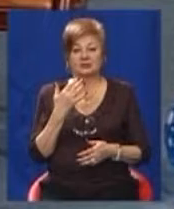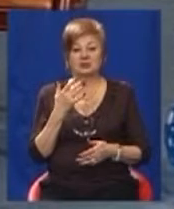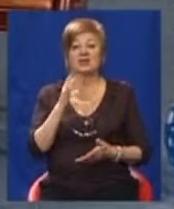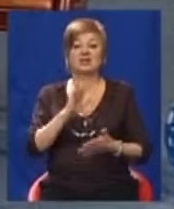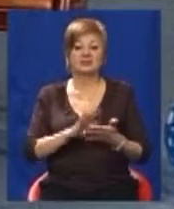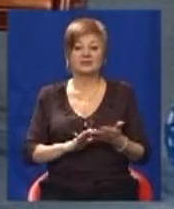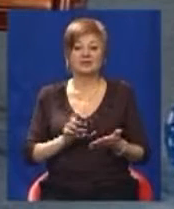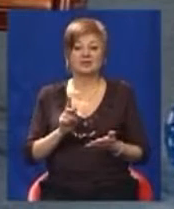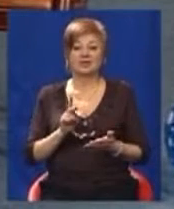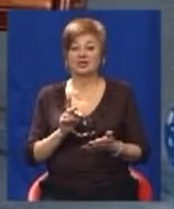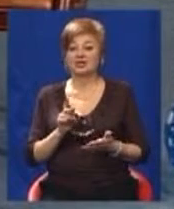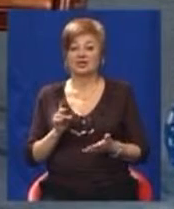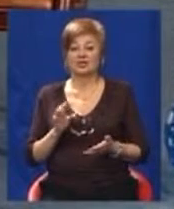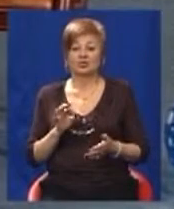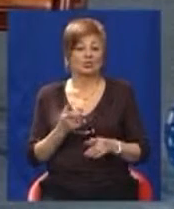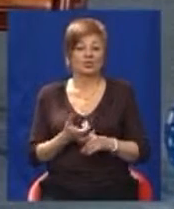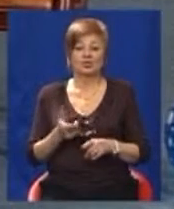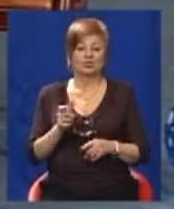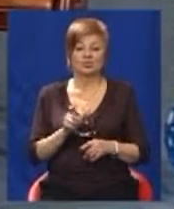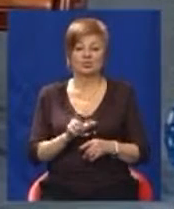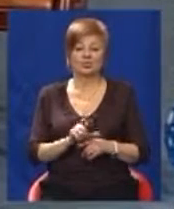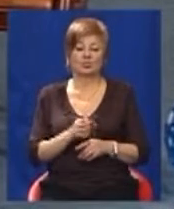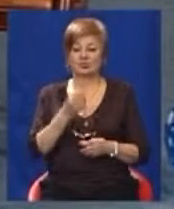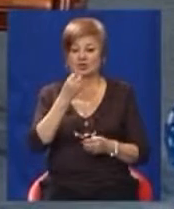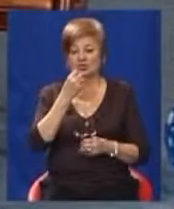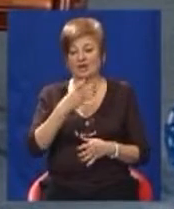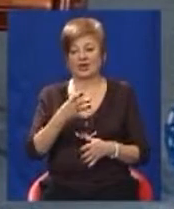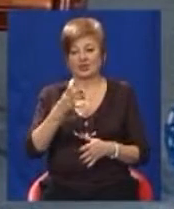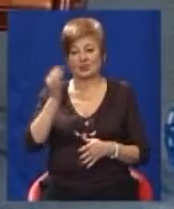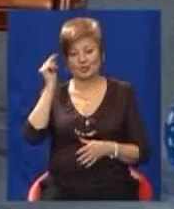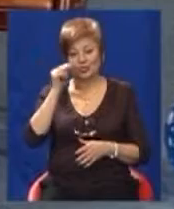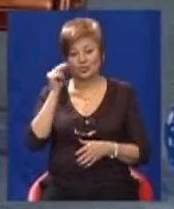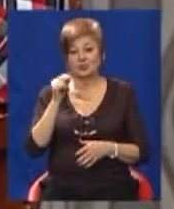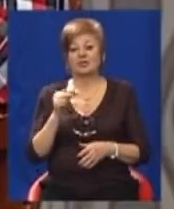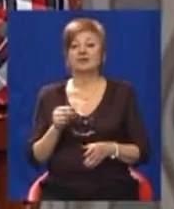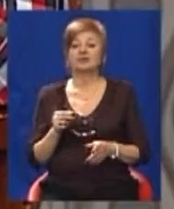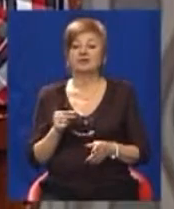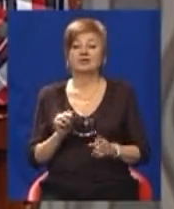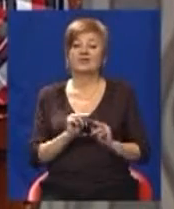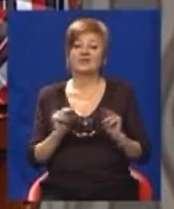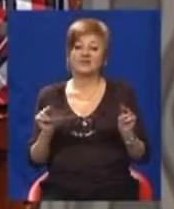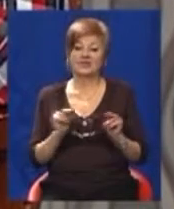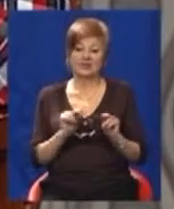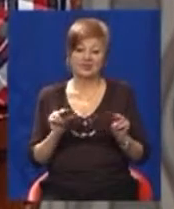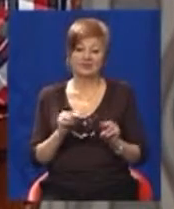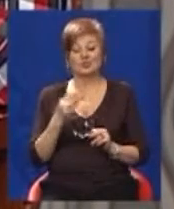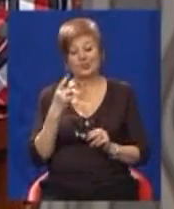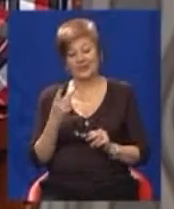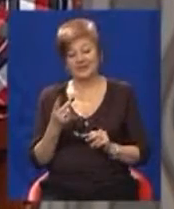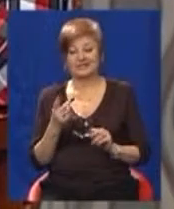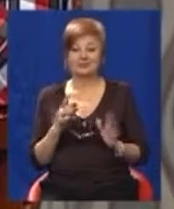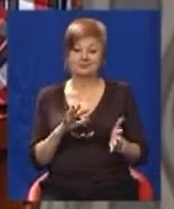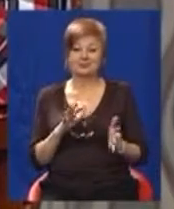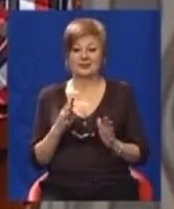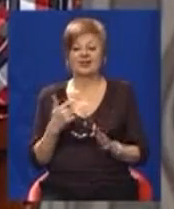извините, конечно, но вы нас не сильно хорошо учите. Ну, це ми не будемо так говорити, викладачі це побачать, і